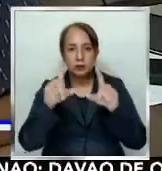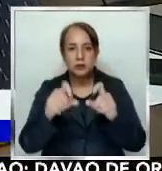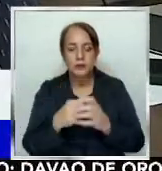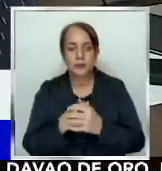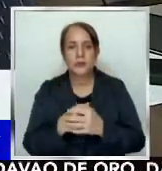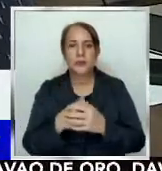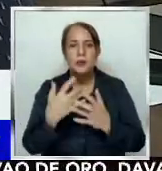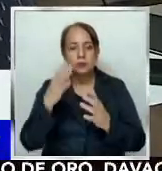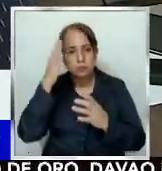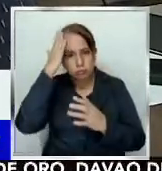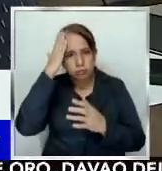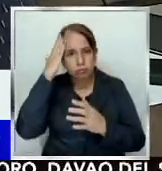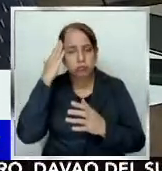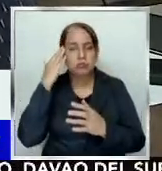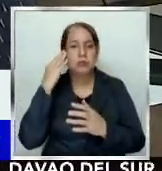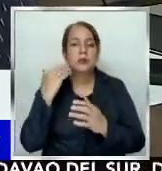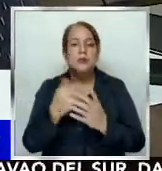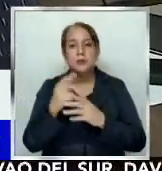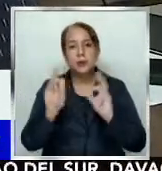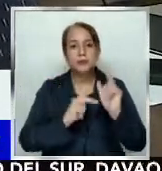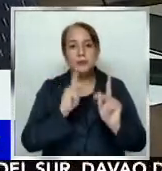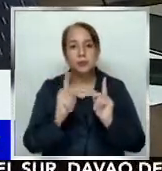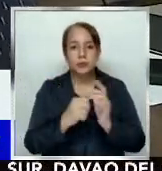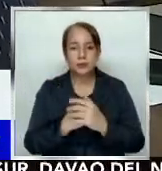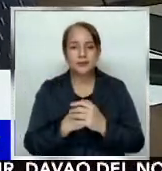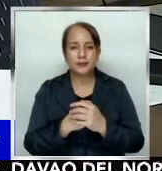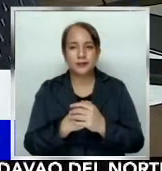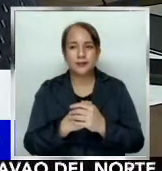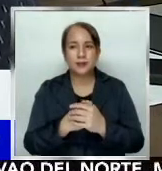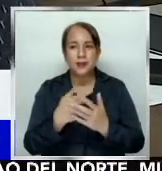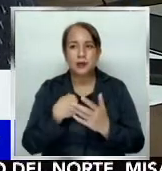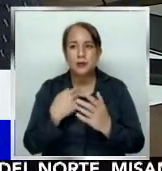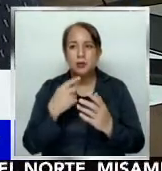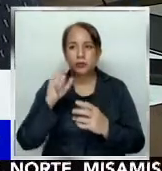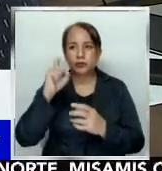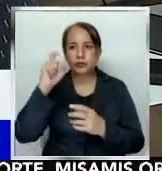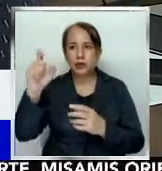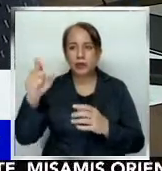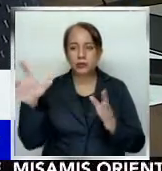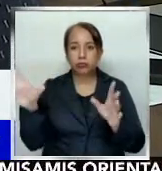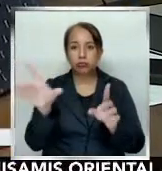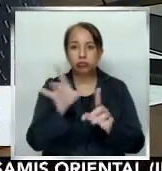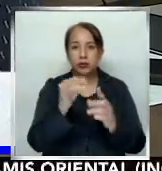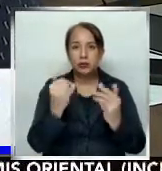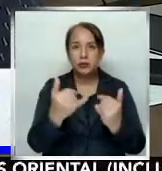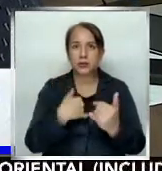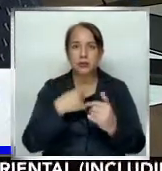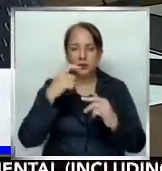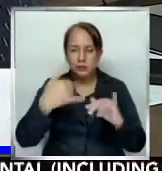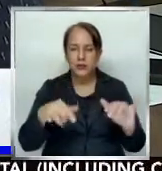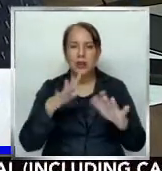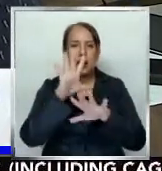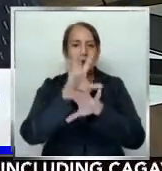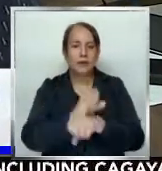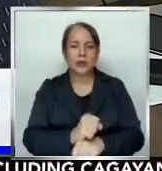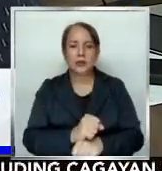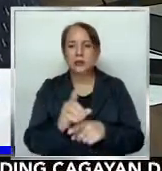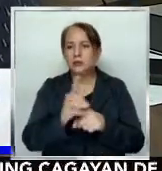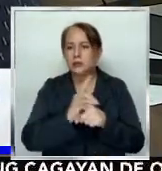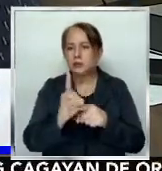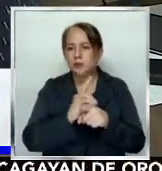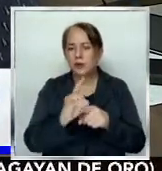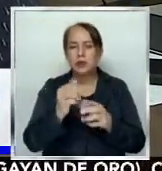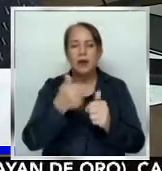po ako no, sa mga tao na napakabilis po ng hawaan ngayon. Ugaliin pa rin po natin ang disiplina. Iwasan muna